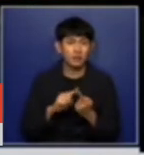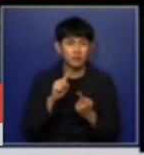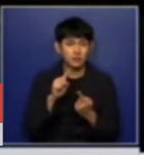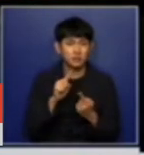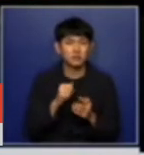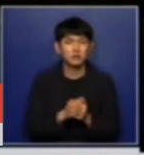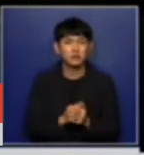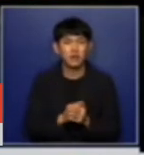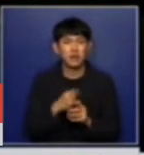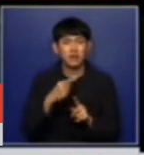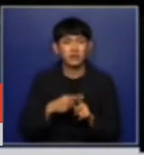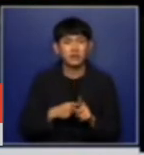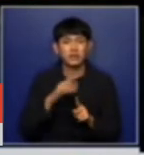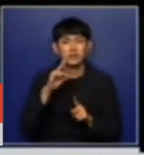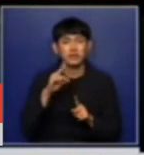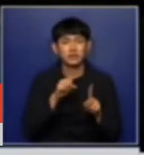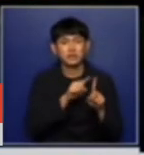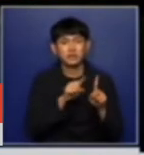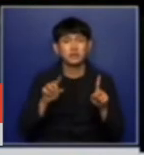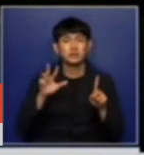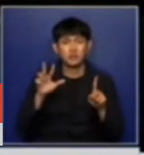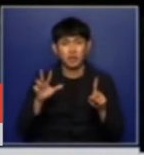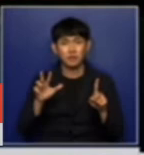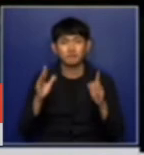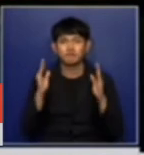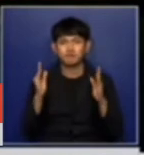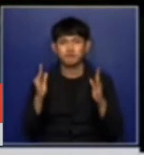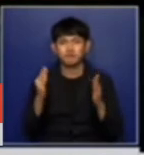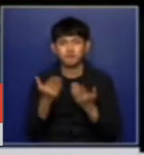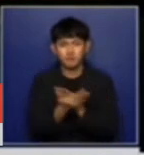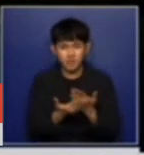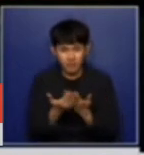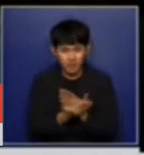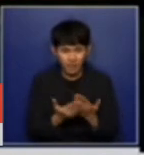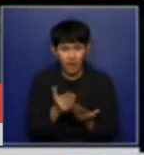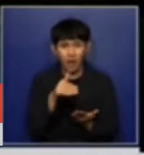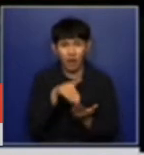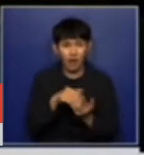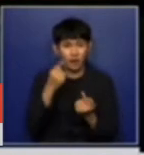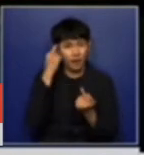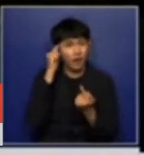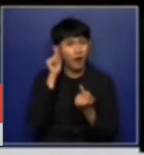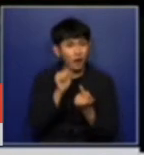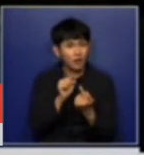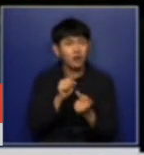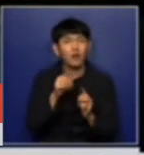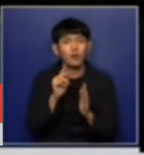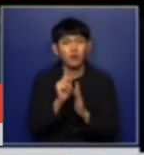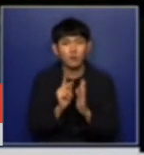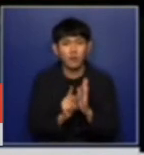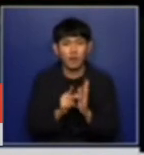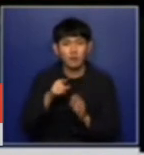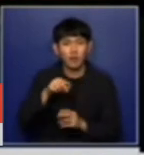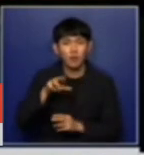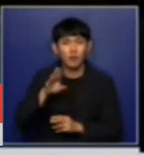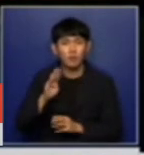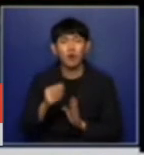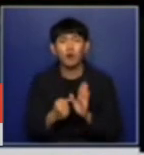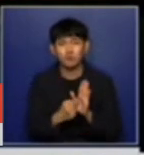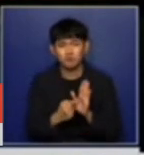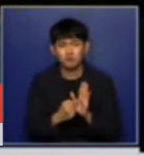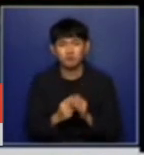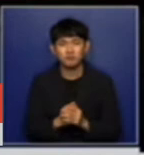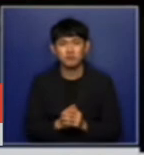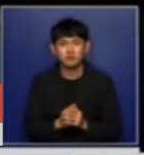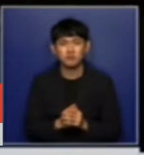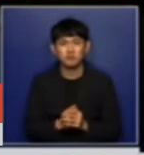าคมครับวันที่1ถึง3กรกฎาคมในวาระที่1ด้วยระบบเสียงข้างมากแน่นอนครับท่